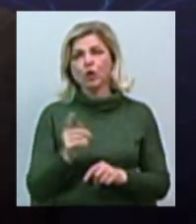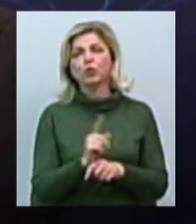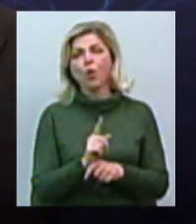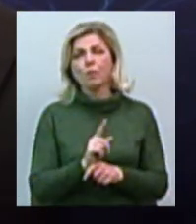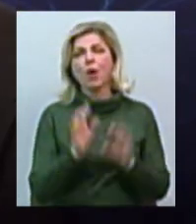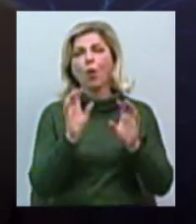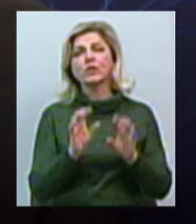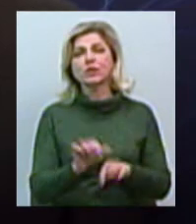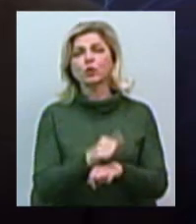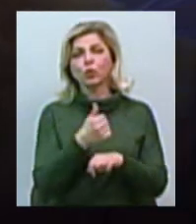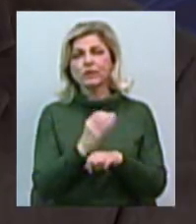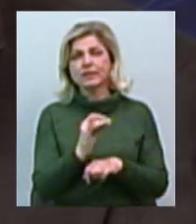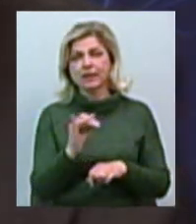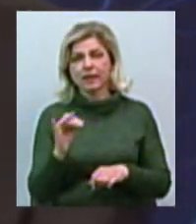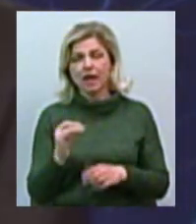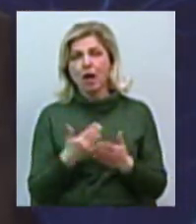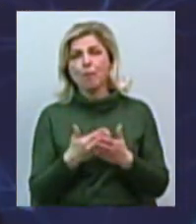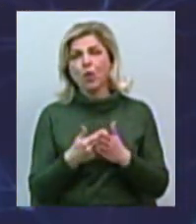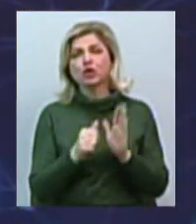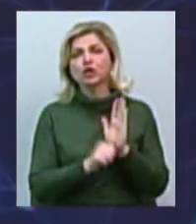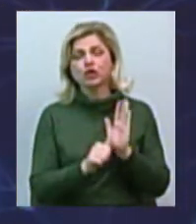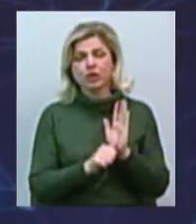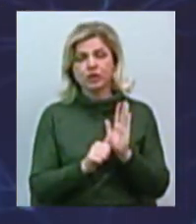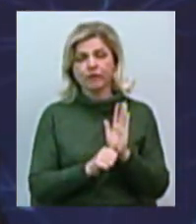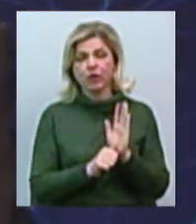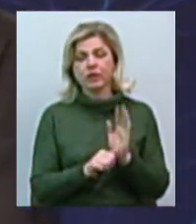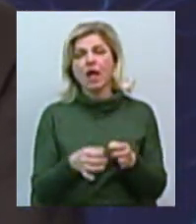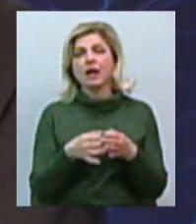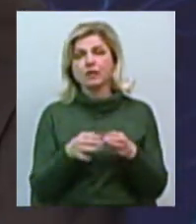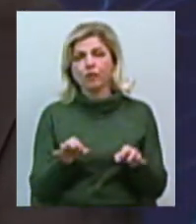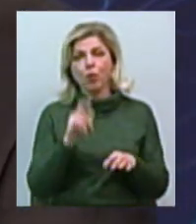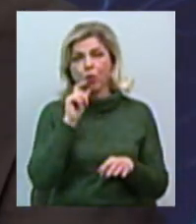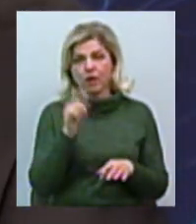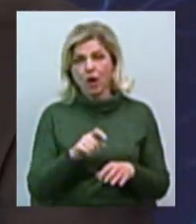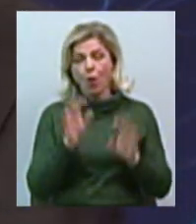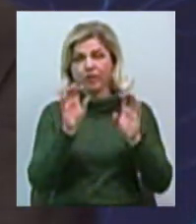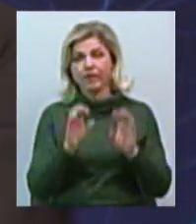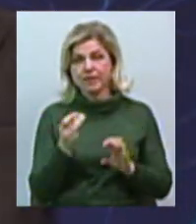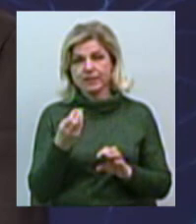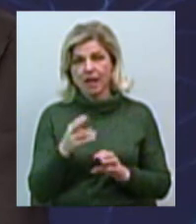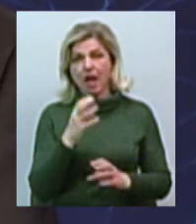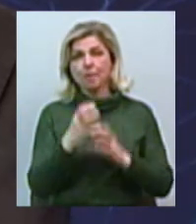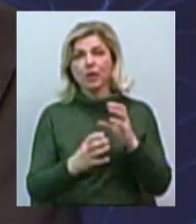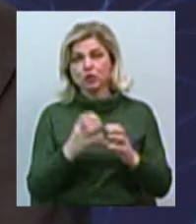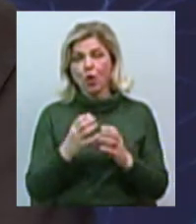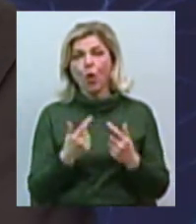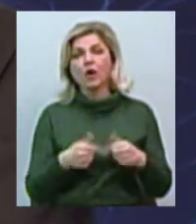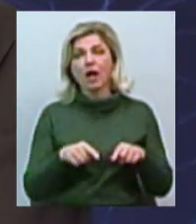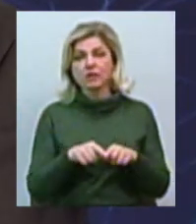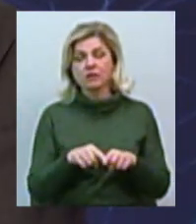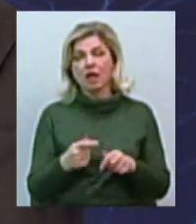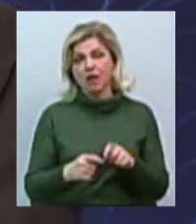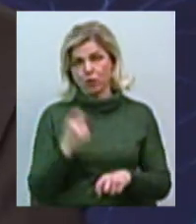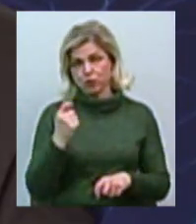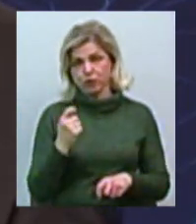Конституції. Вони понад 60 ратифікованих Україною конвенцій Міжнародної організації праці